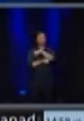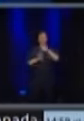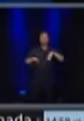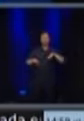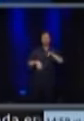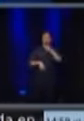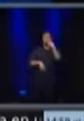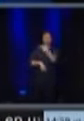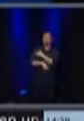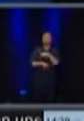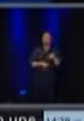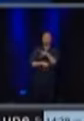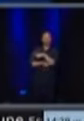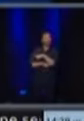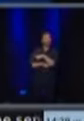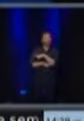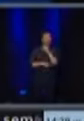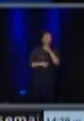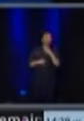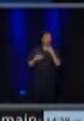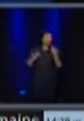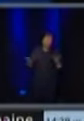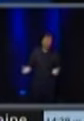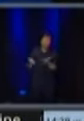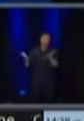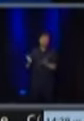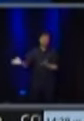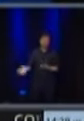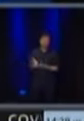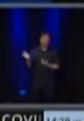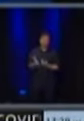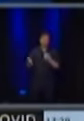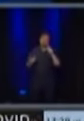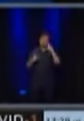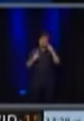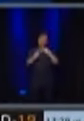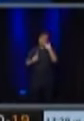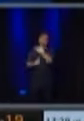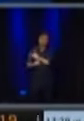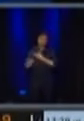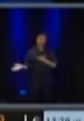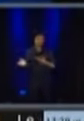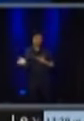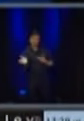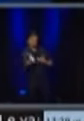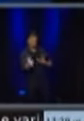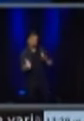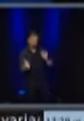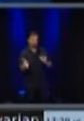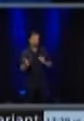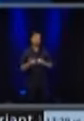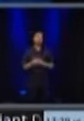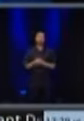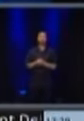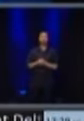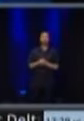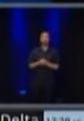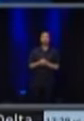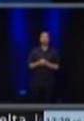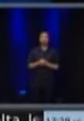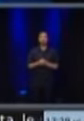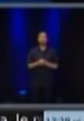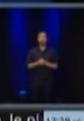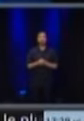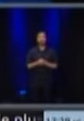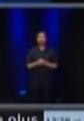très spécifique, communauté culturelle, dans les écoles, comme je viens d'expliquer, un petit peu partout pour être certain qu'on va aller chercher ce qui